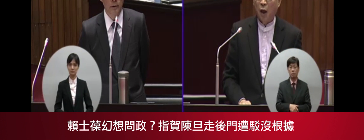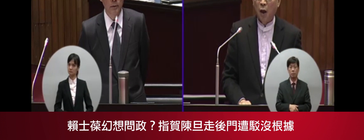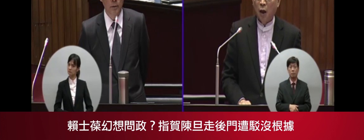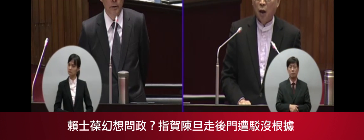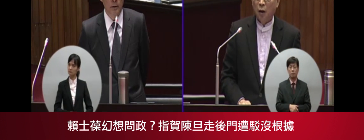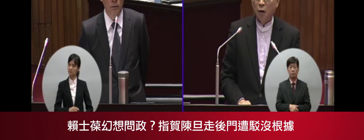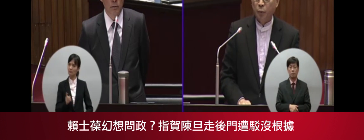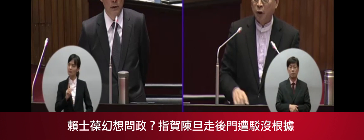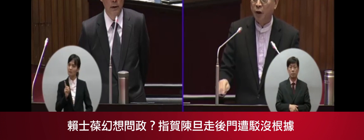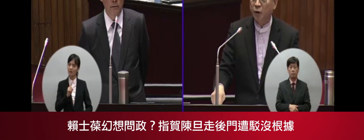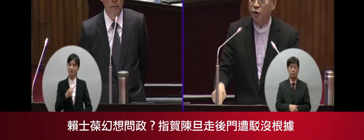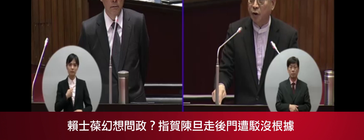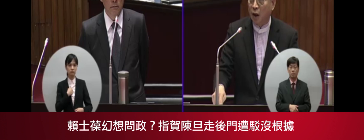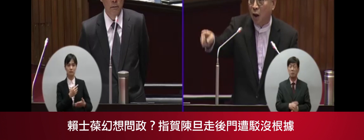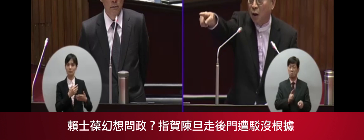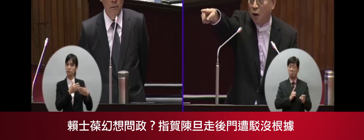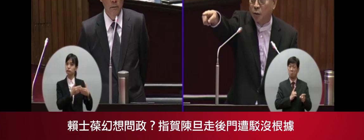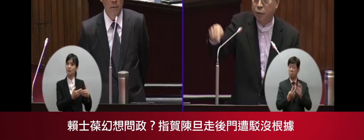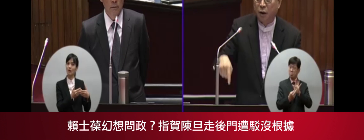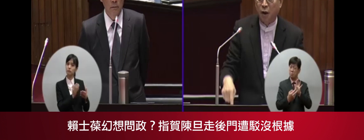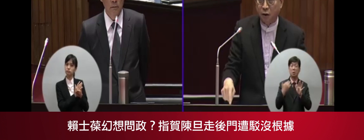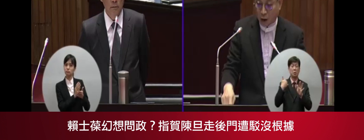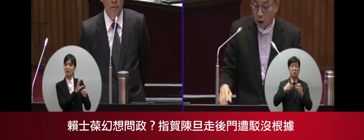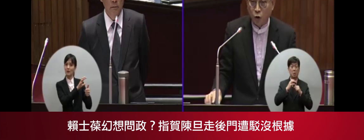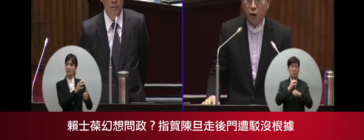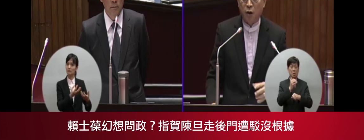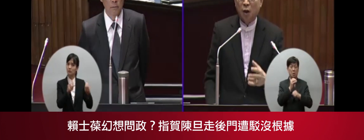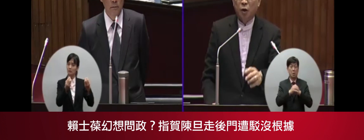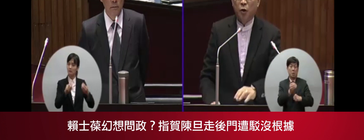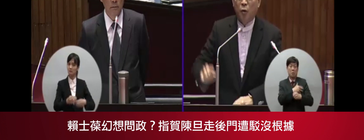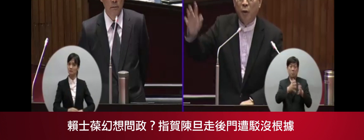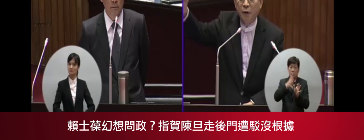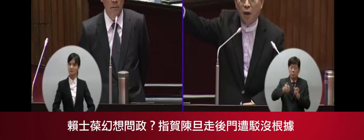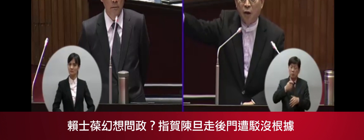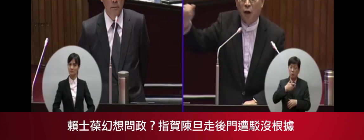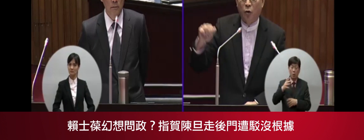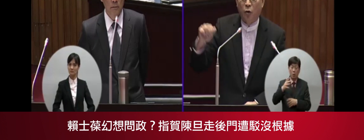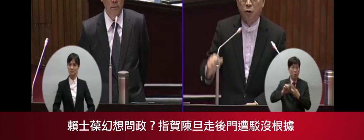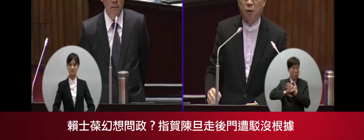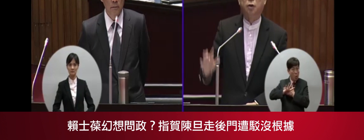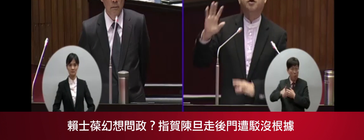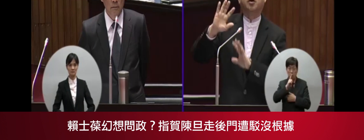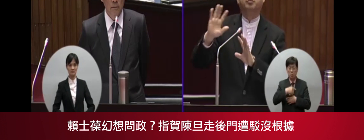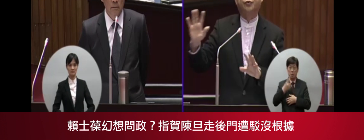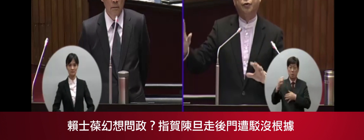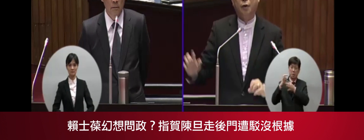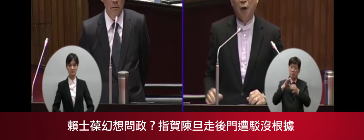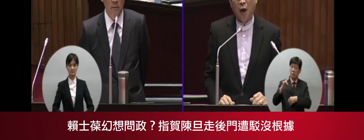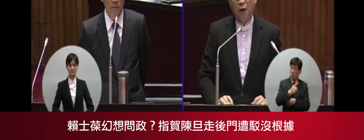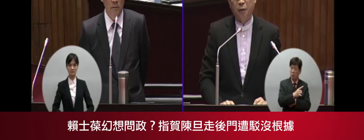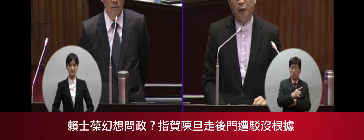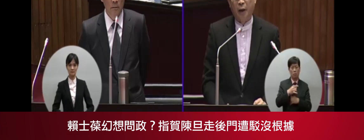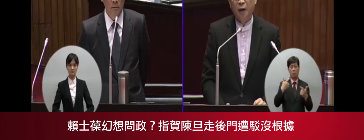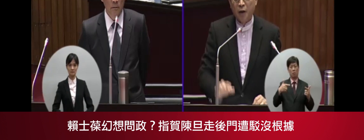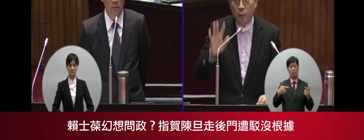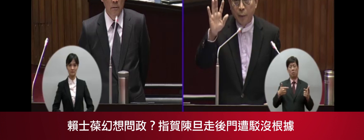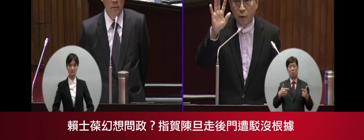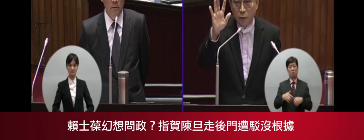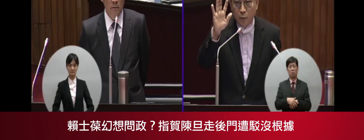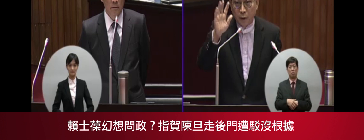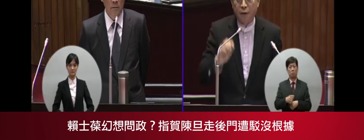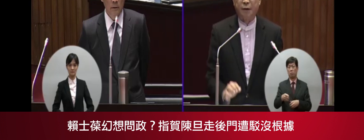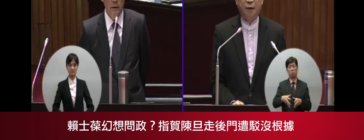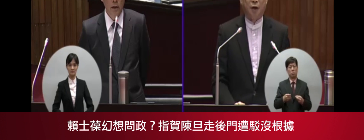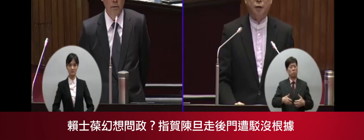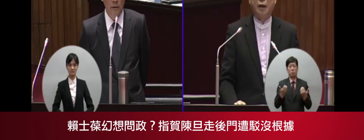时候讲？我什么时候批评过陆客？ 你们自己讲的，何成部长这样讲，就是有人外面讲一条龙什么，他说一条龙不是啊，对不对？你不必